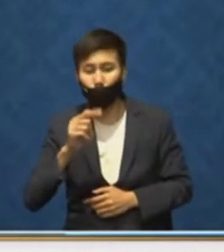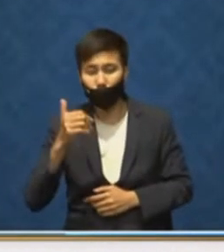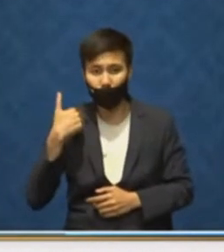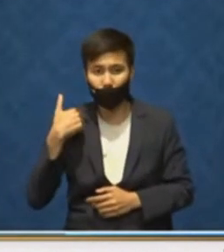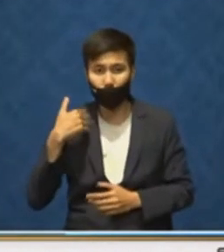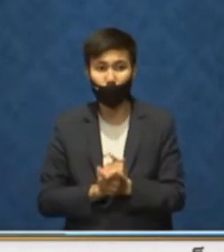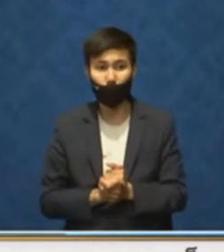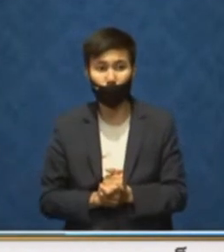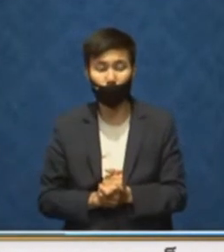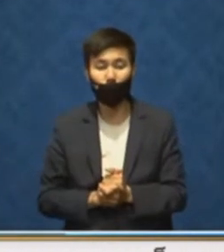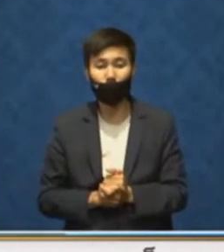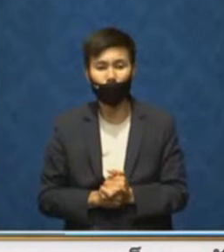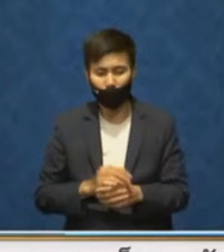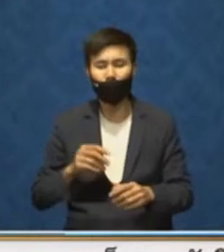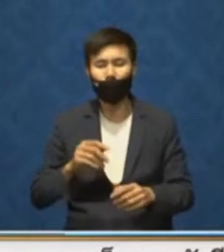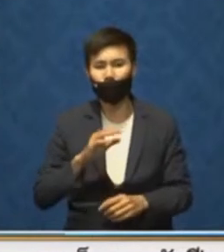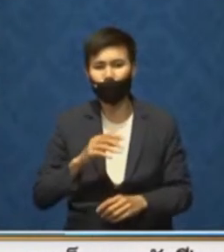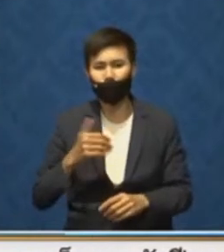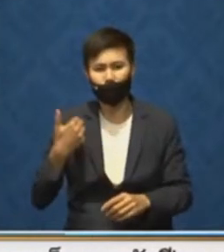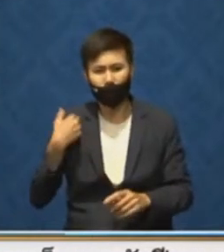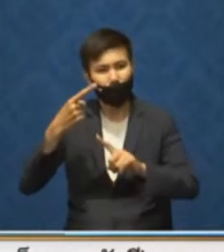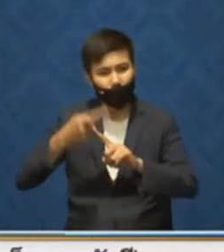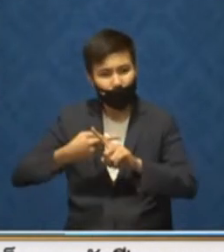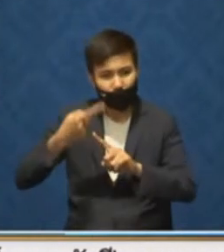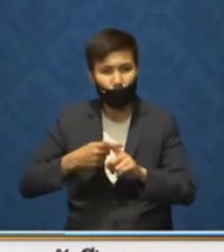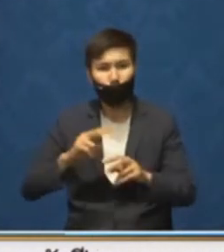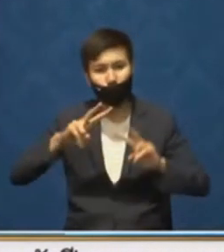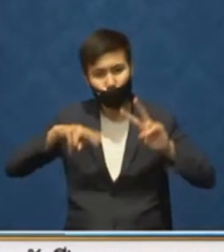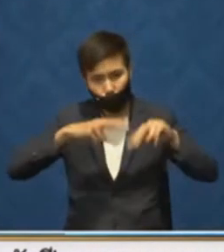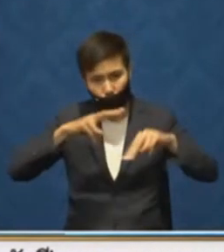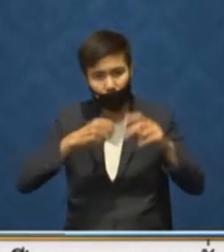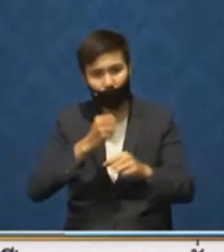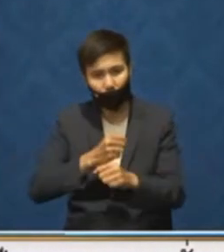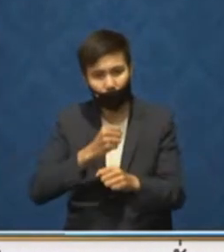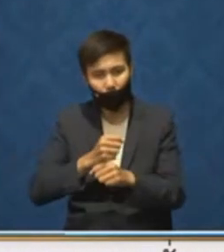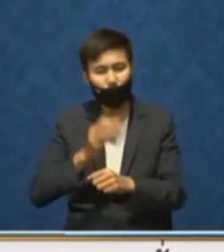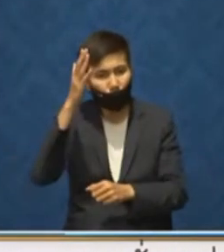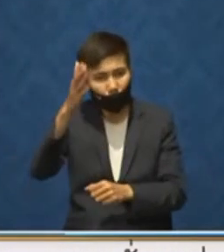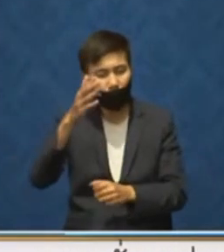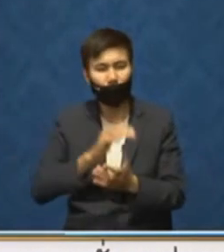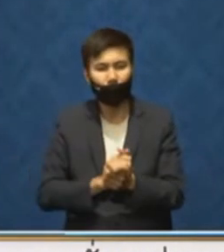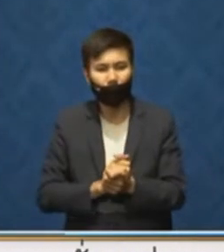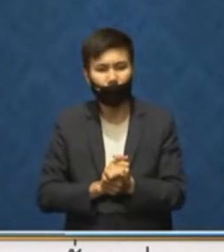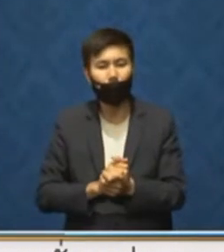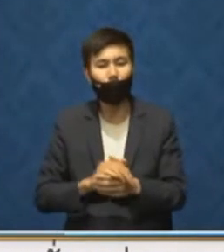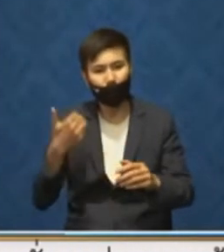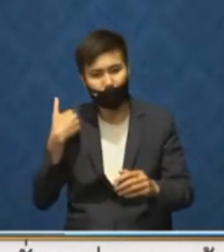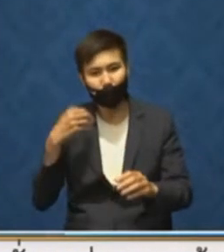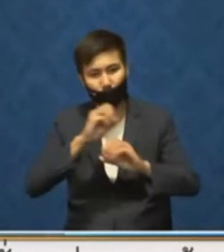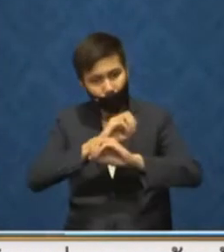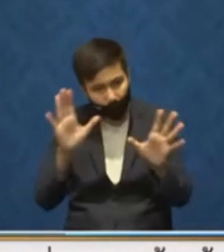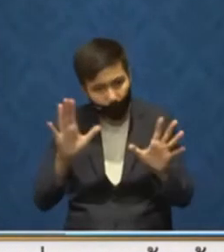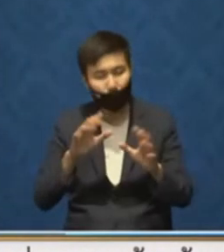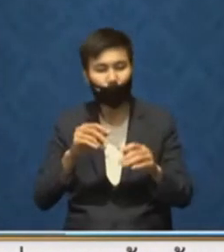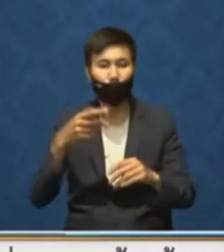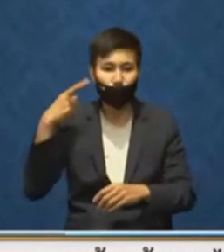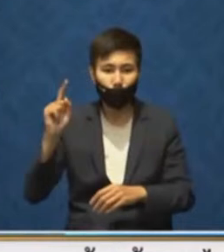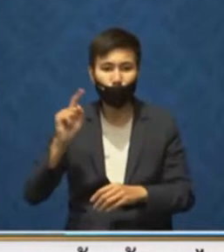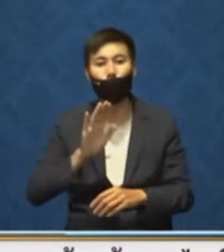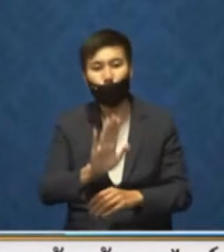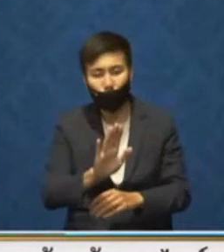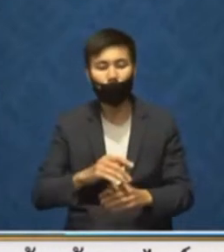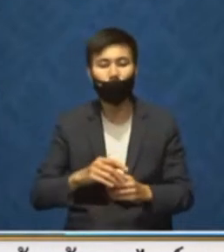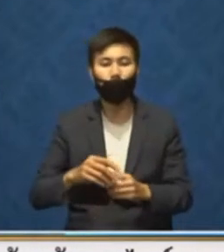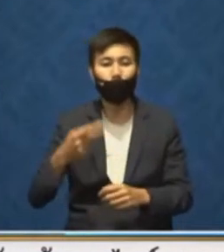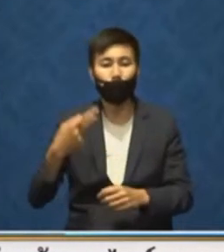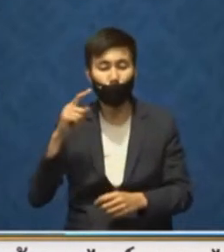ก็ต้องไปเช่ากันตรงนี้นะแล้วก็ดูแลที่ว่าจะทำยังไงกันต่อไปให้เกิดวันเกิดขึ้นนะครับเพื่อใช้ประโยชน์ให้ได้มาก